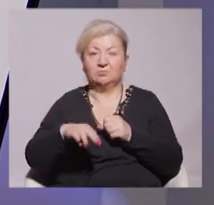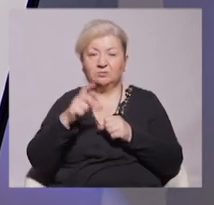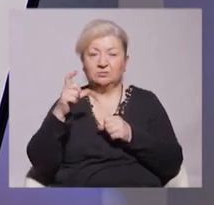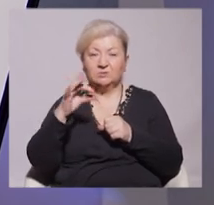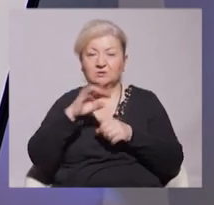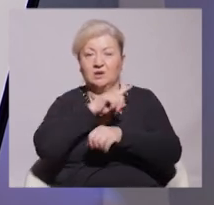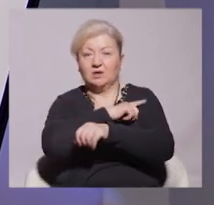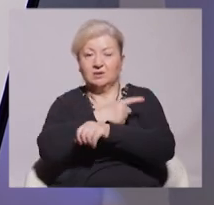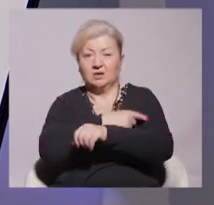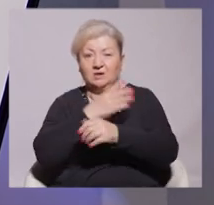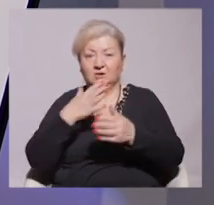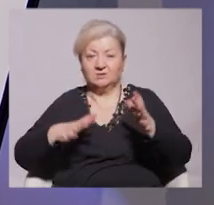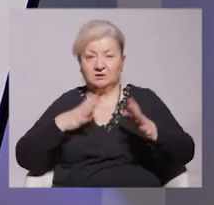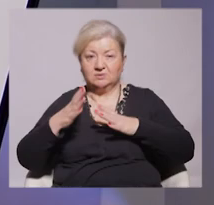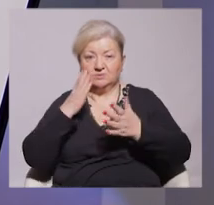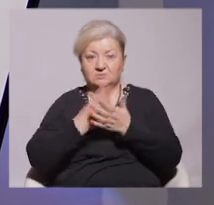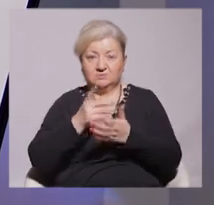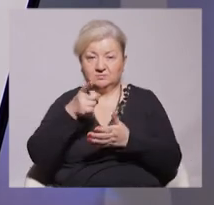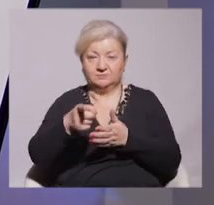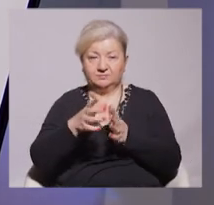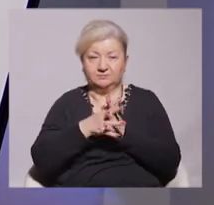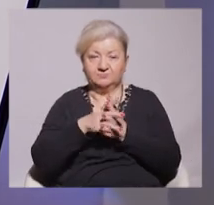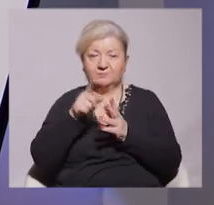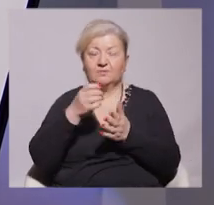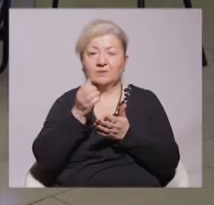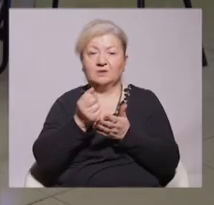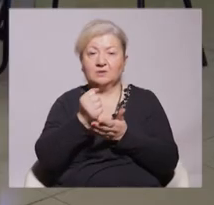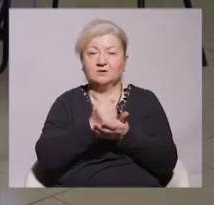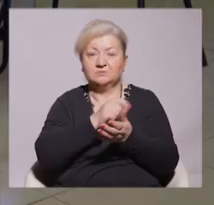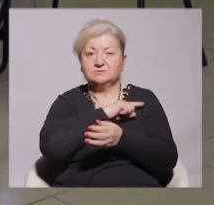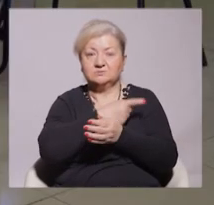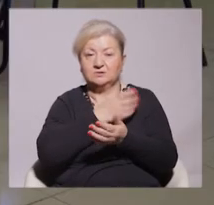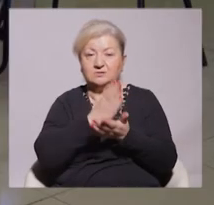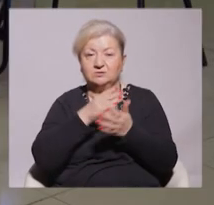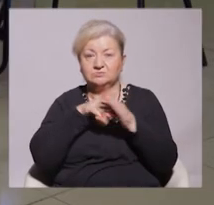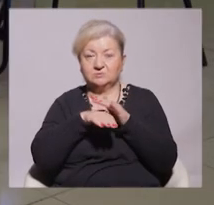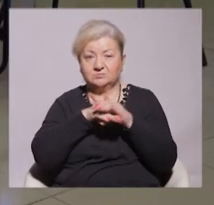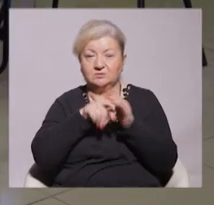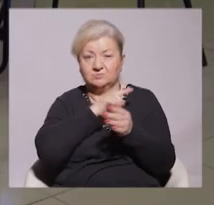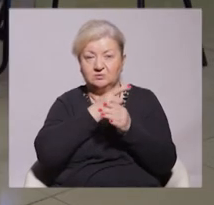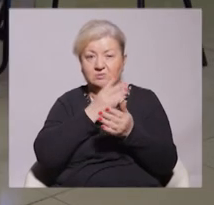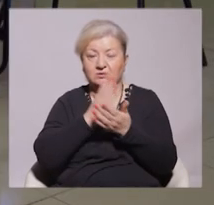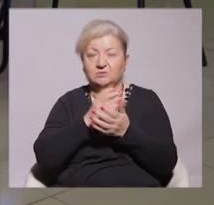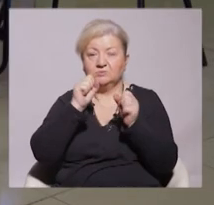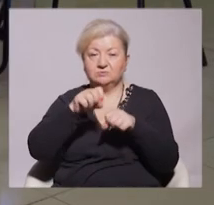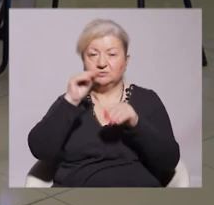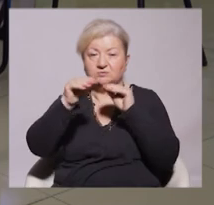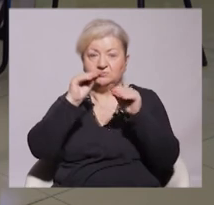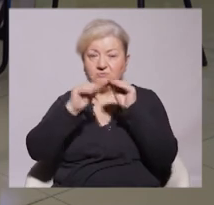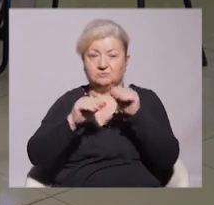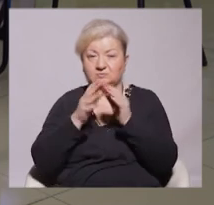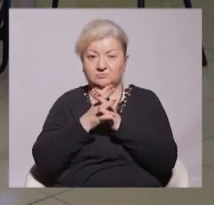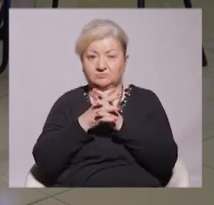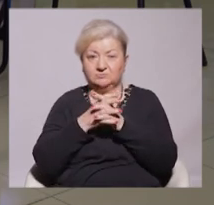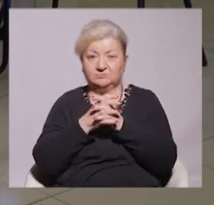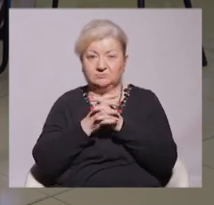და აქ უკვე ერთადერთი ძალა არის გრავიტაციის ძალა, რომელიც შემნახველი ძალაა. და შეგვიძლია ჩვენ დავწეროთ, რომ ესე იგი MV1